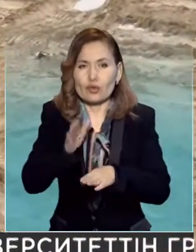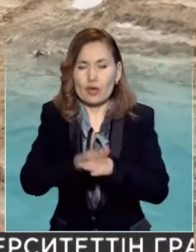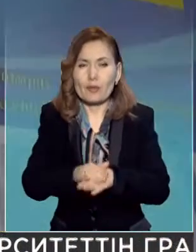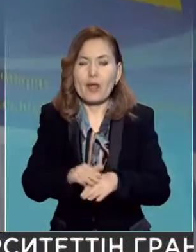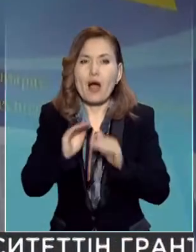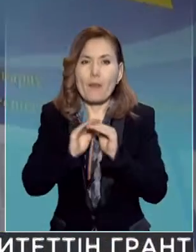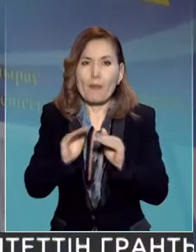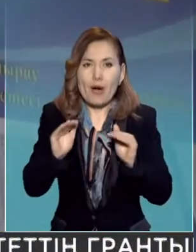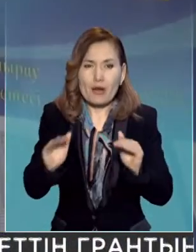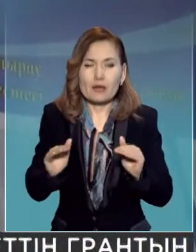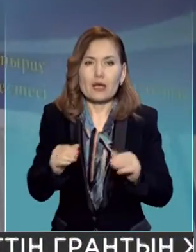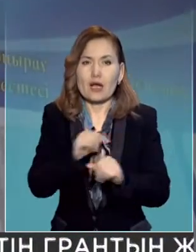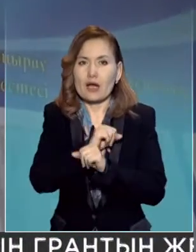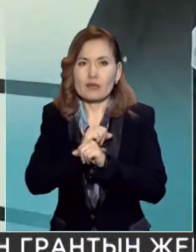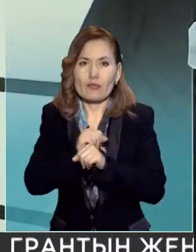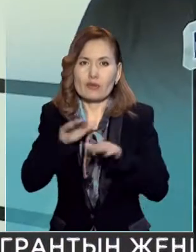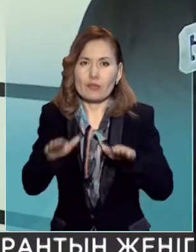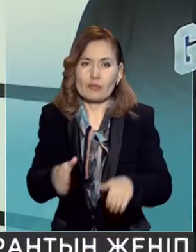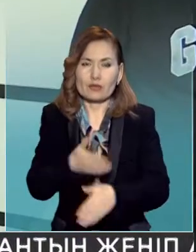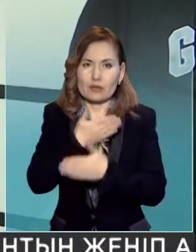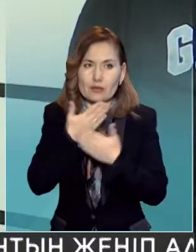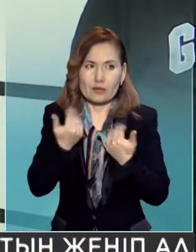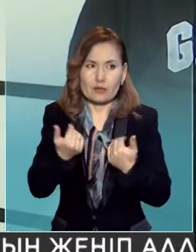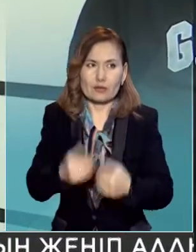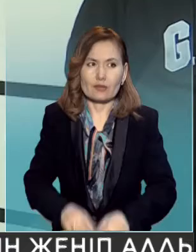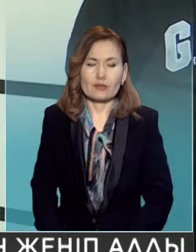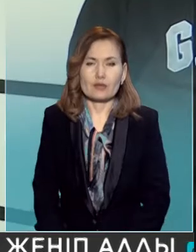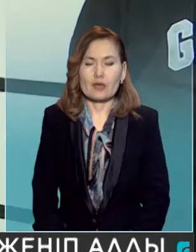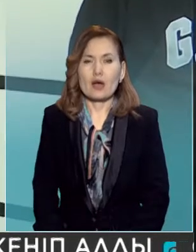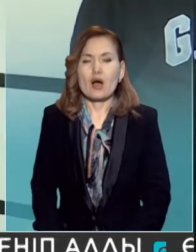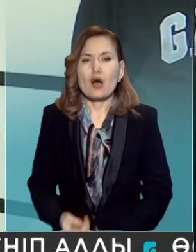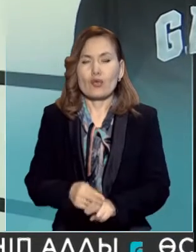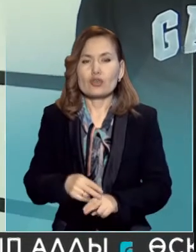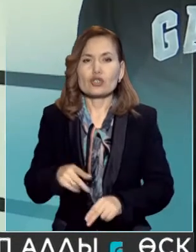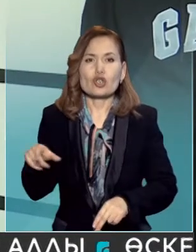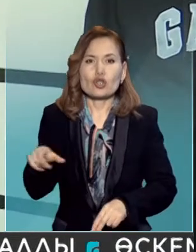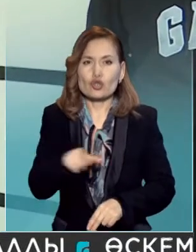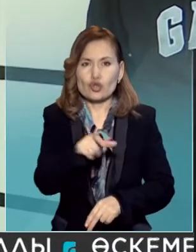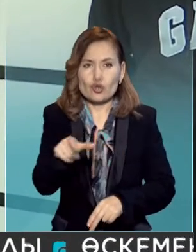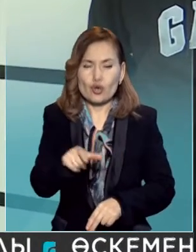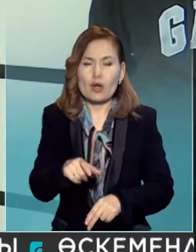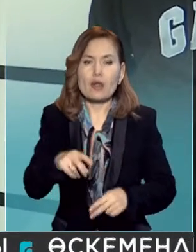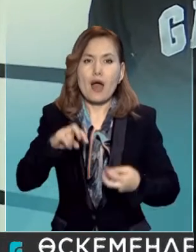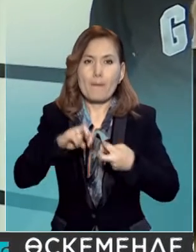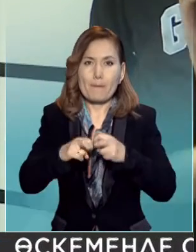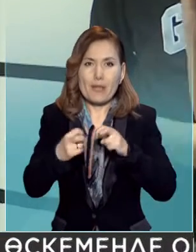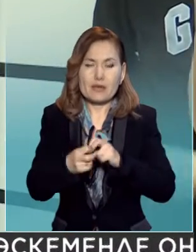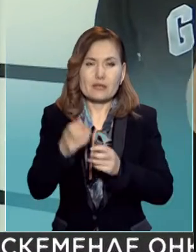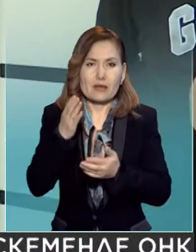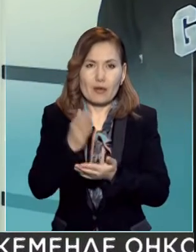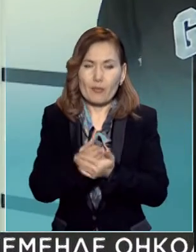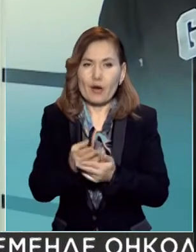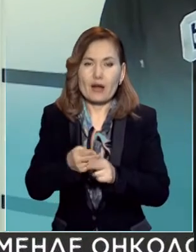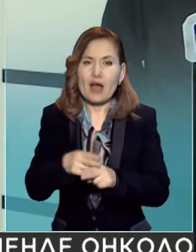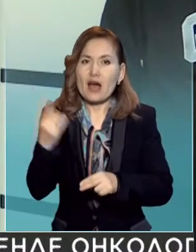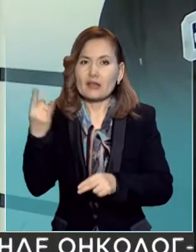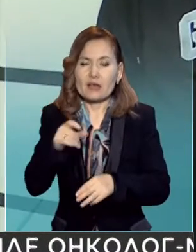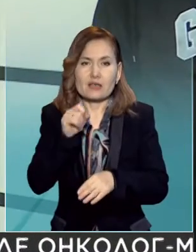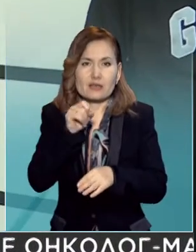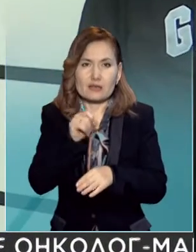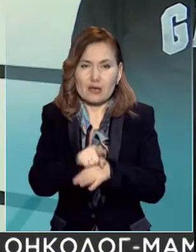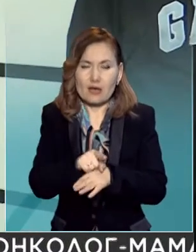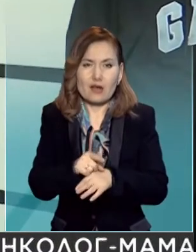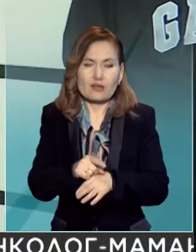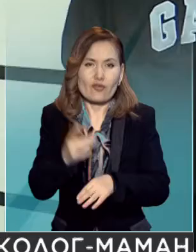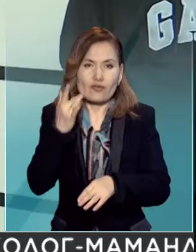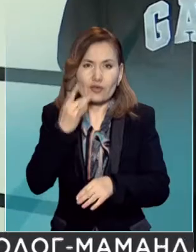үшін ешқандай жағдай жасалмаған. Жол мәселесі бұл жерде өте қиын жағдай. Себебі таксистер көбі осы жолға байланысты келмейді. Қымбат сұрайды